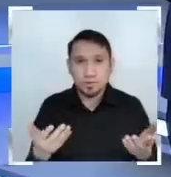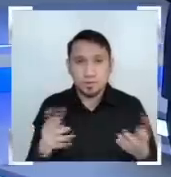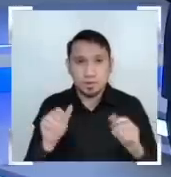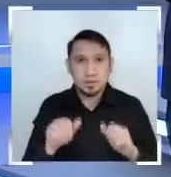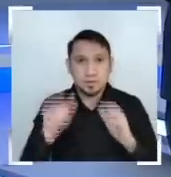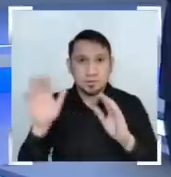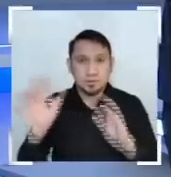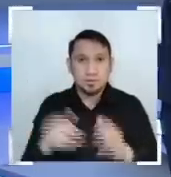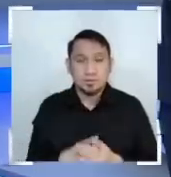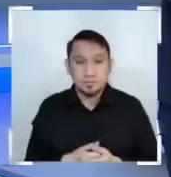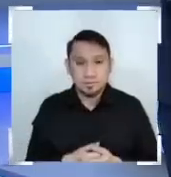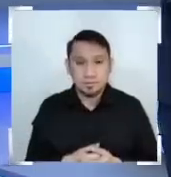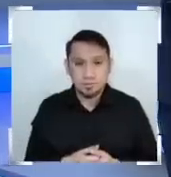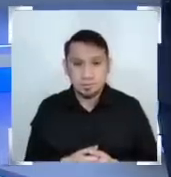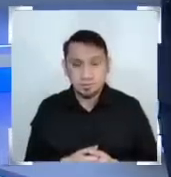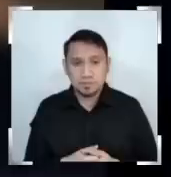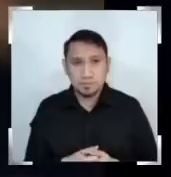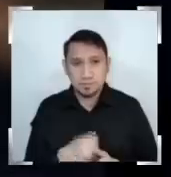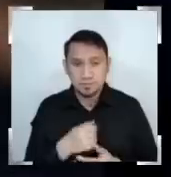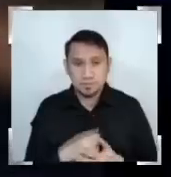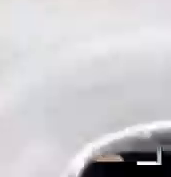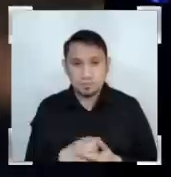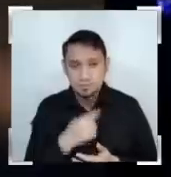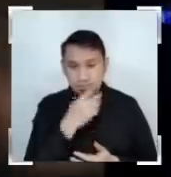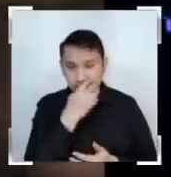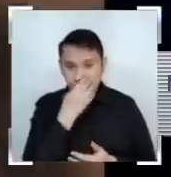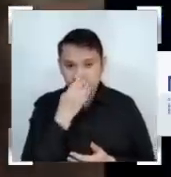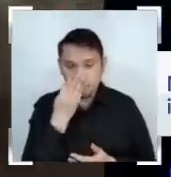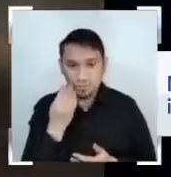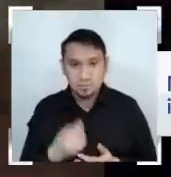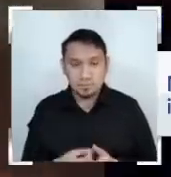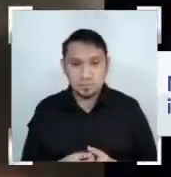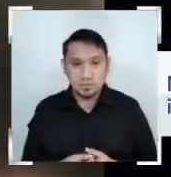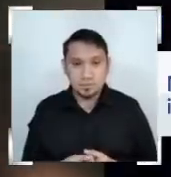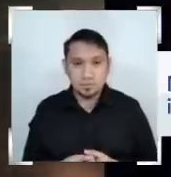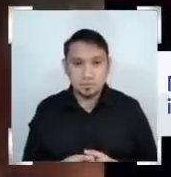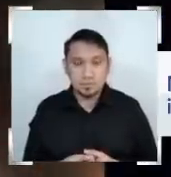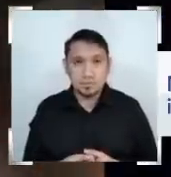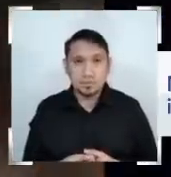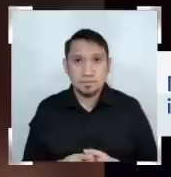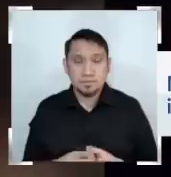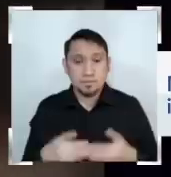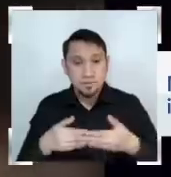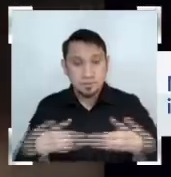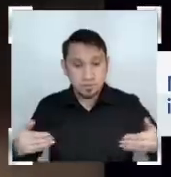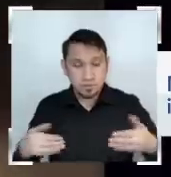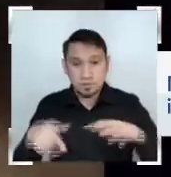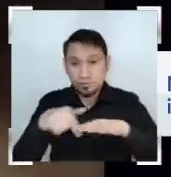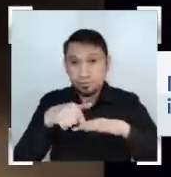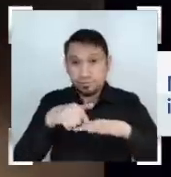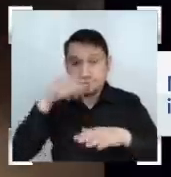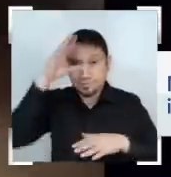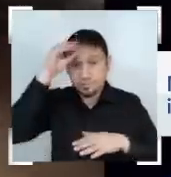Saksi, si June Veneracion. Naka-shorts at tsinelas ang lalaking ito na gumita